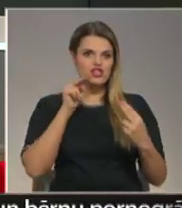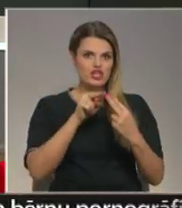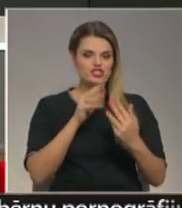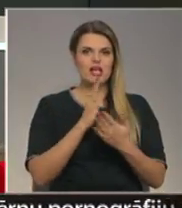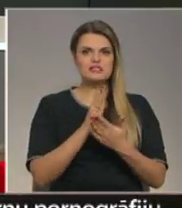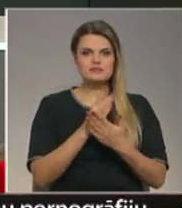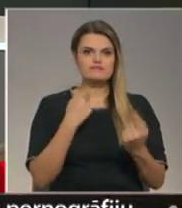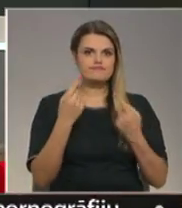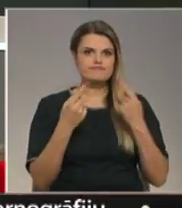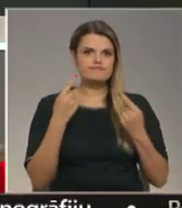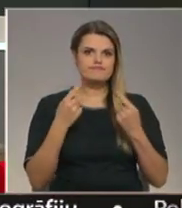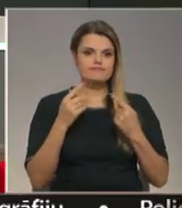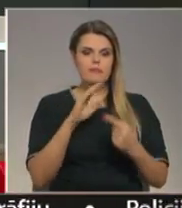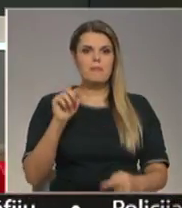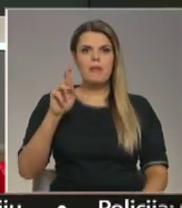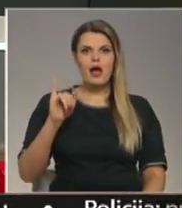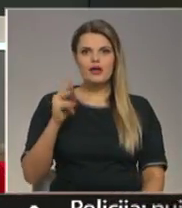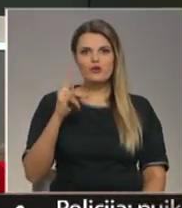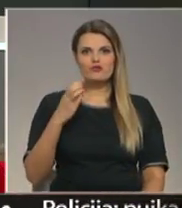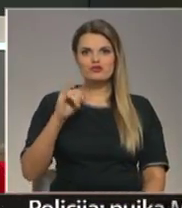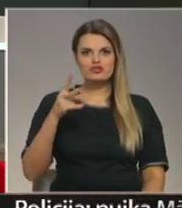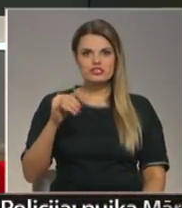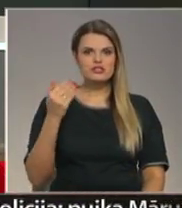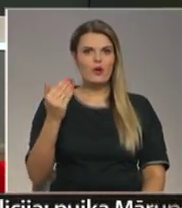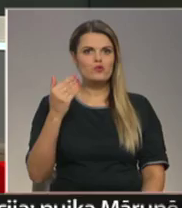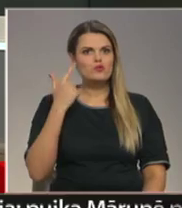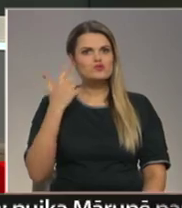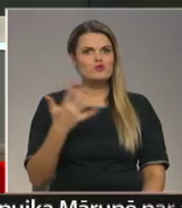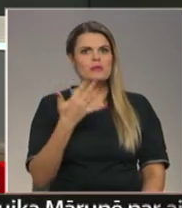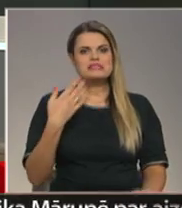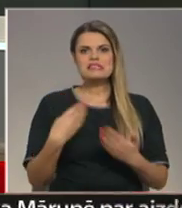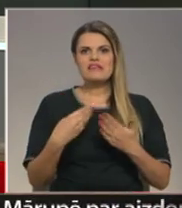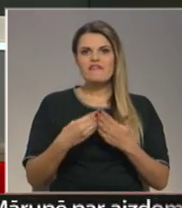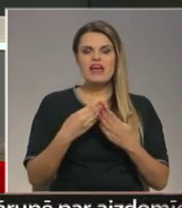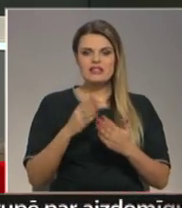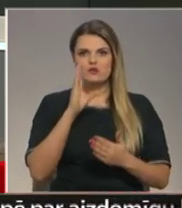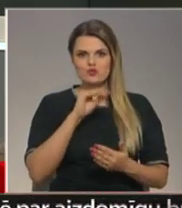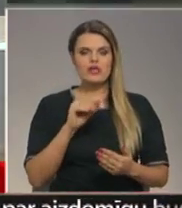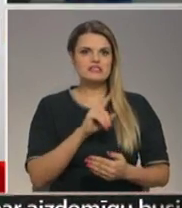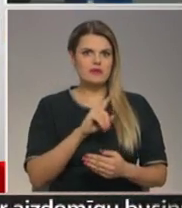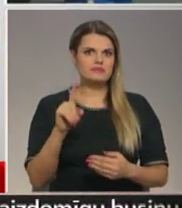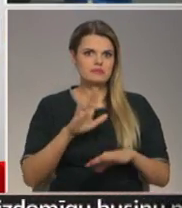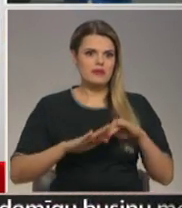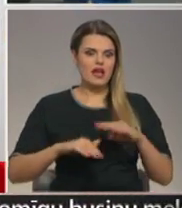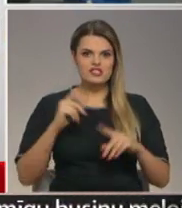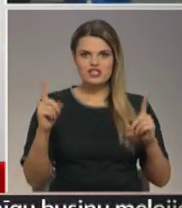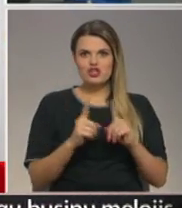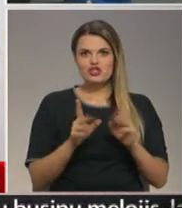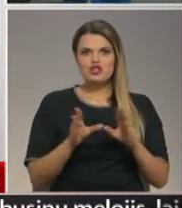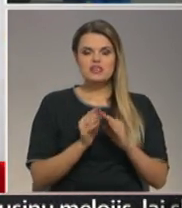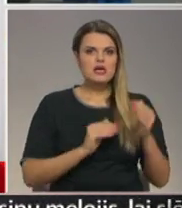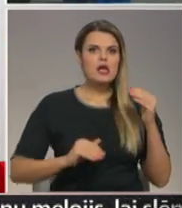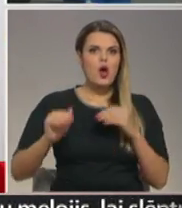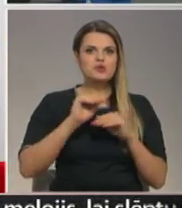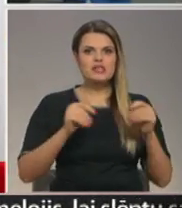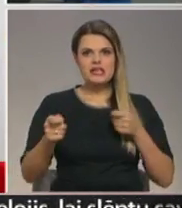Labvakar! Labvakar! Jūsu skatījumā, cik vērtīgs un iespējams arī praktiski bija tikšanās ar šiem augstu